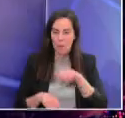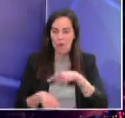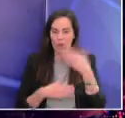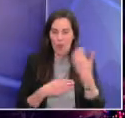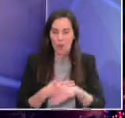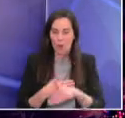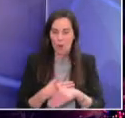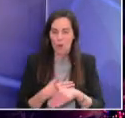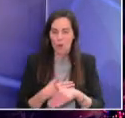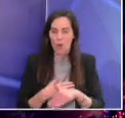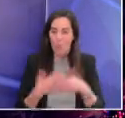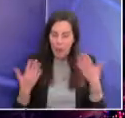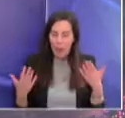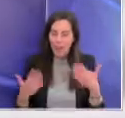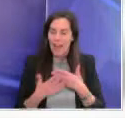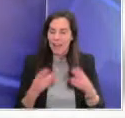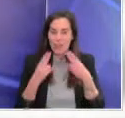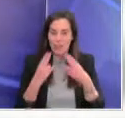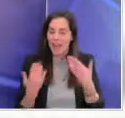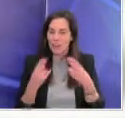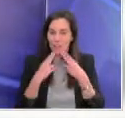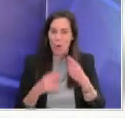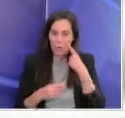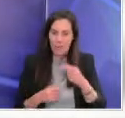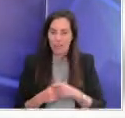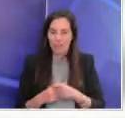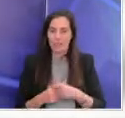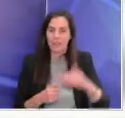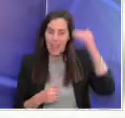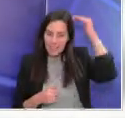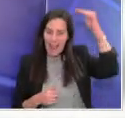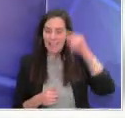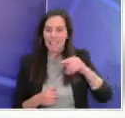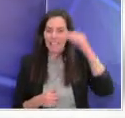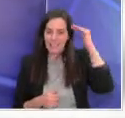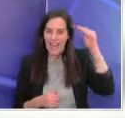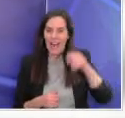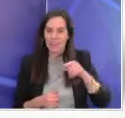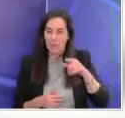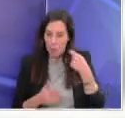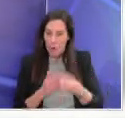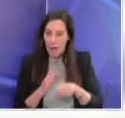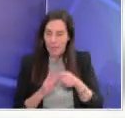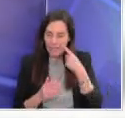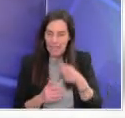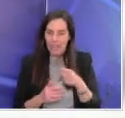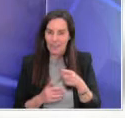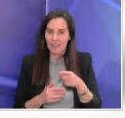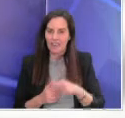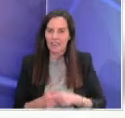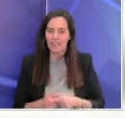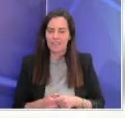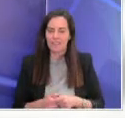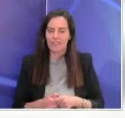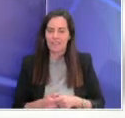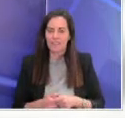האחרונות, שוואלה, אין לי תשובה. בואו תראו. גנץ בוש. האם הוא קנה פה בוטים? תראו. אתה קיבלתי